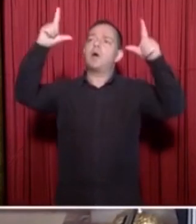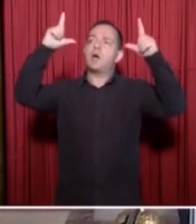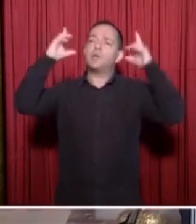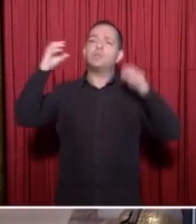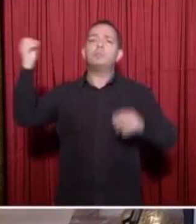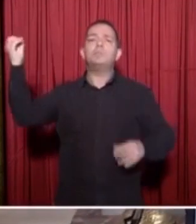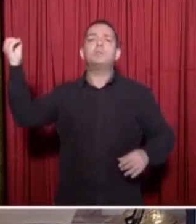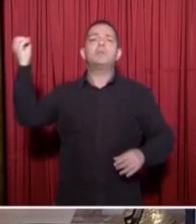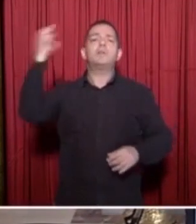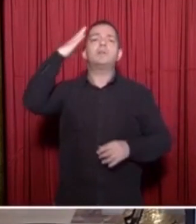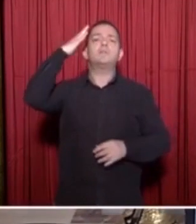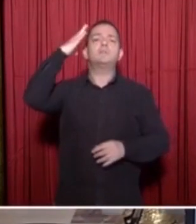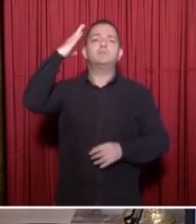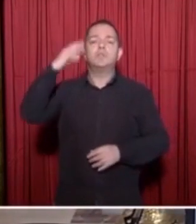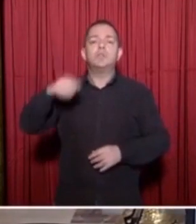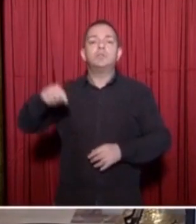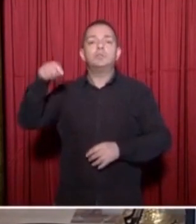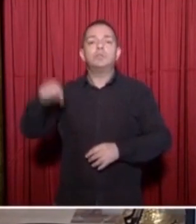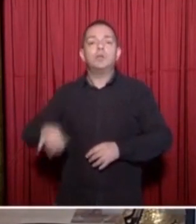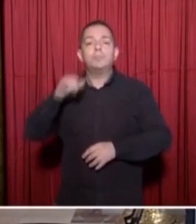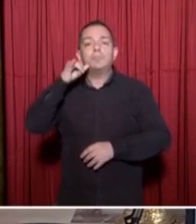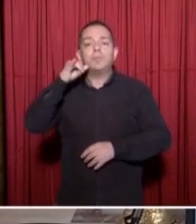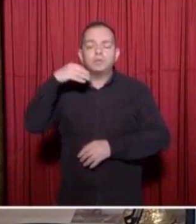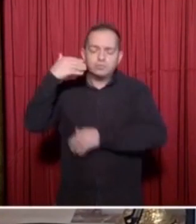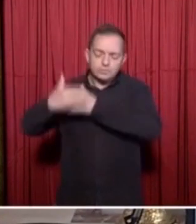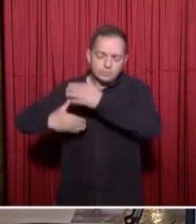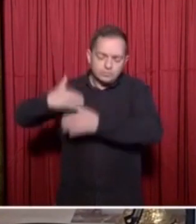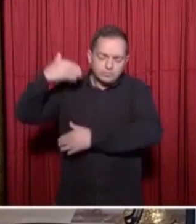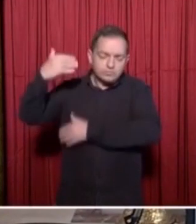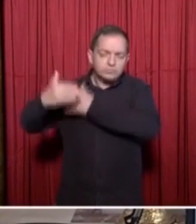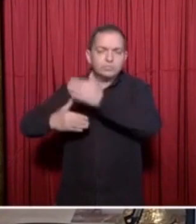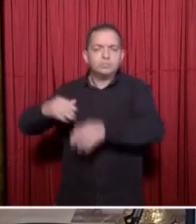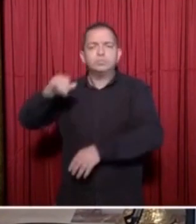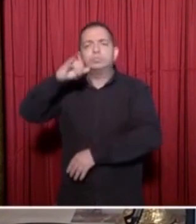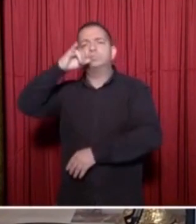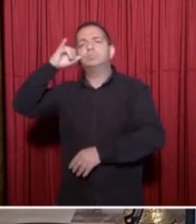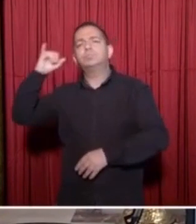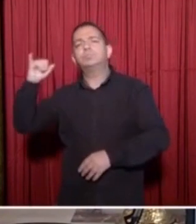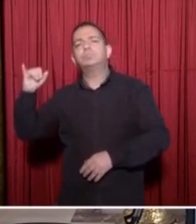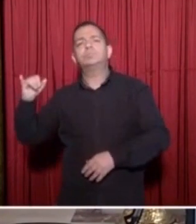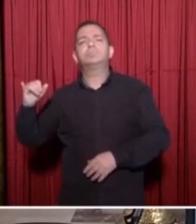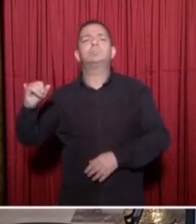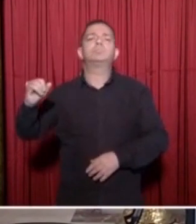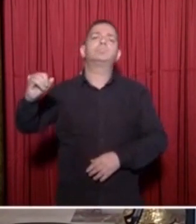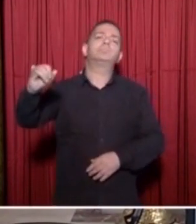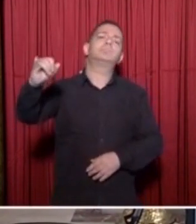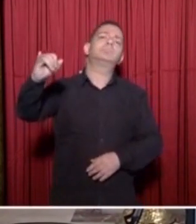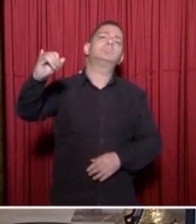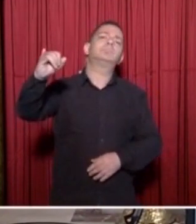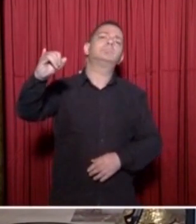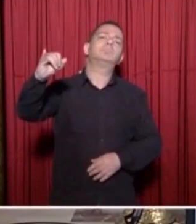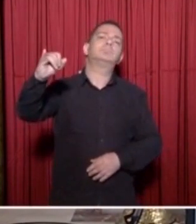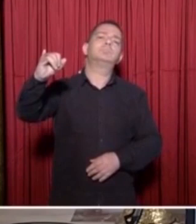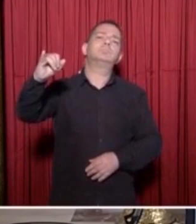Άγιο Πνεύματι νυν και αΐ και εις τους αιώνας των